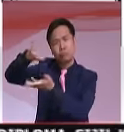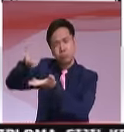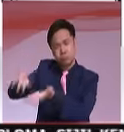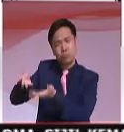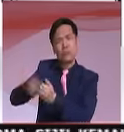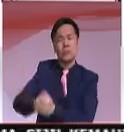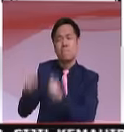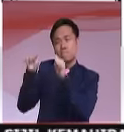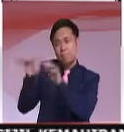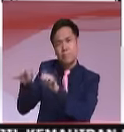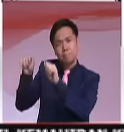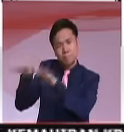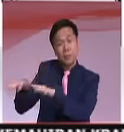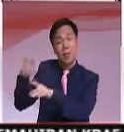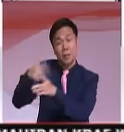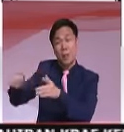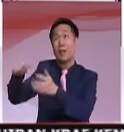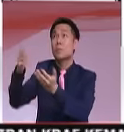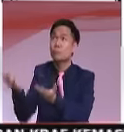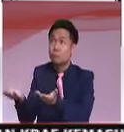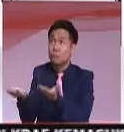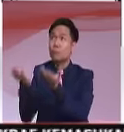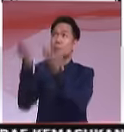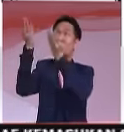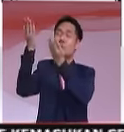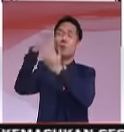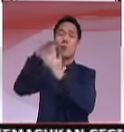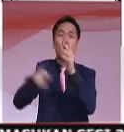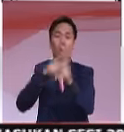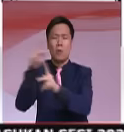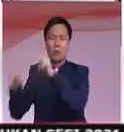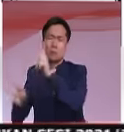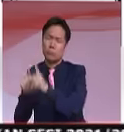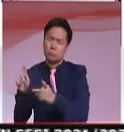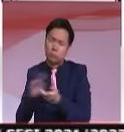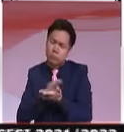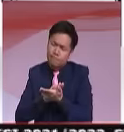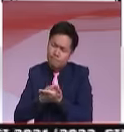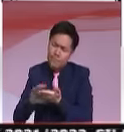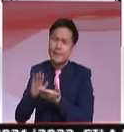tundraha dan menempatkannya bersama golongan yang beriman